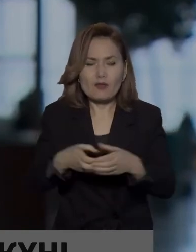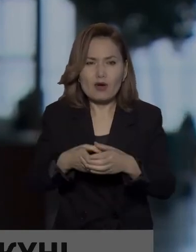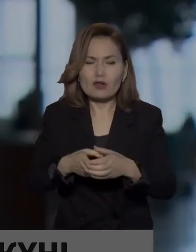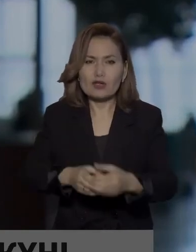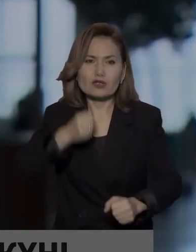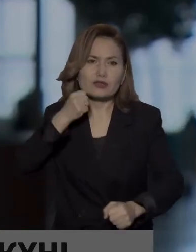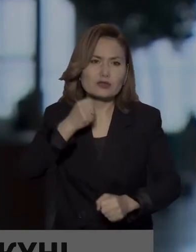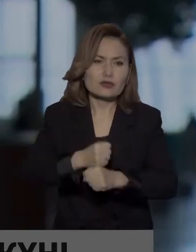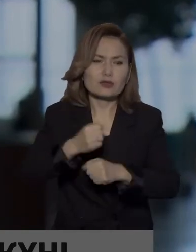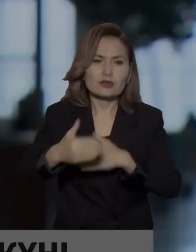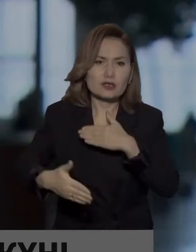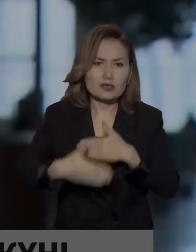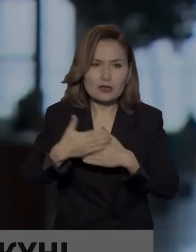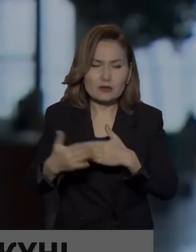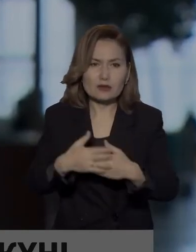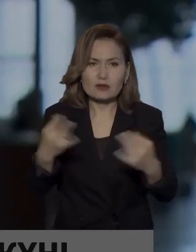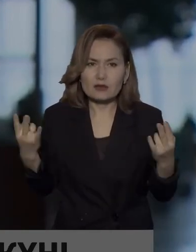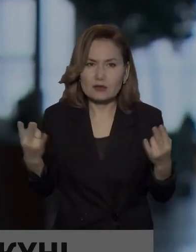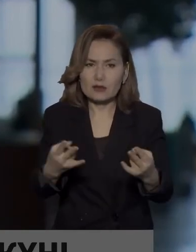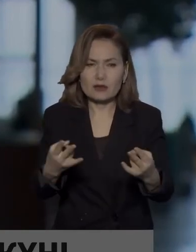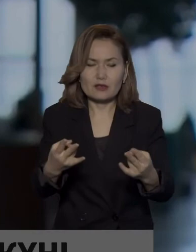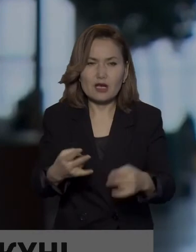қатаң түрде жазалауымыз керек деп ойлаймын.